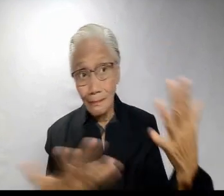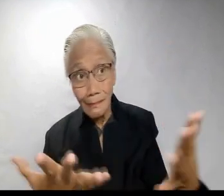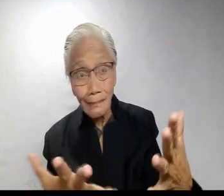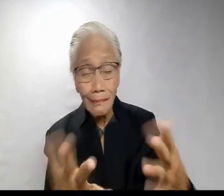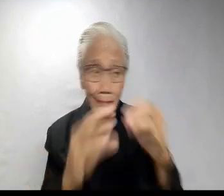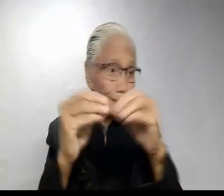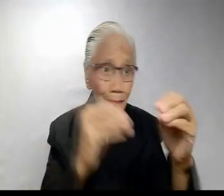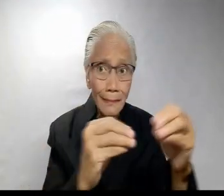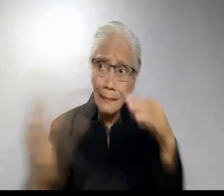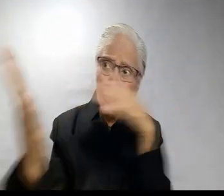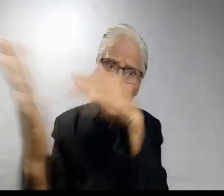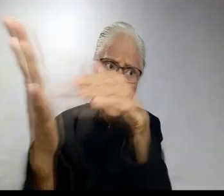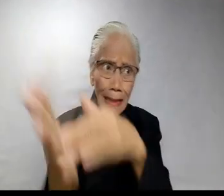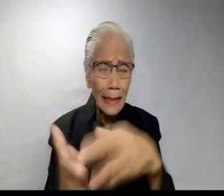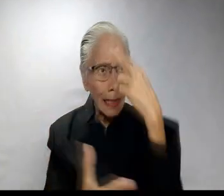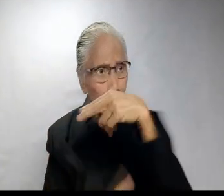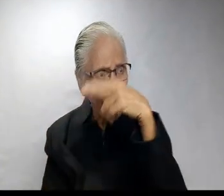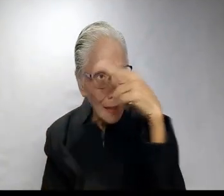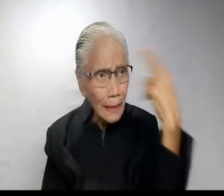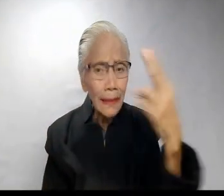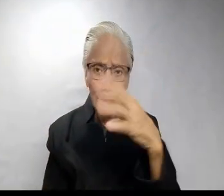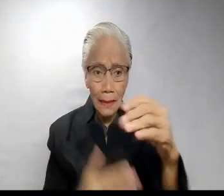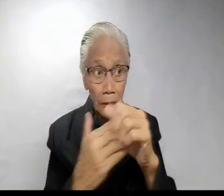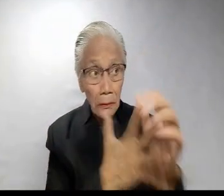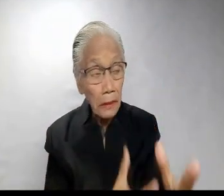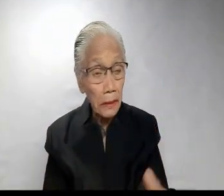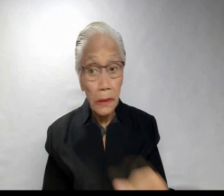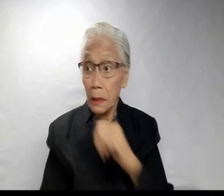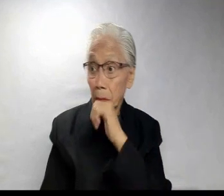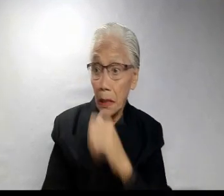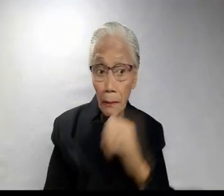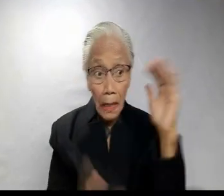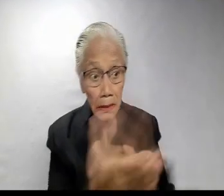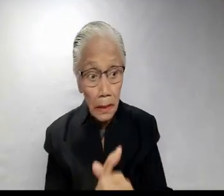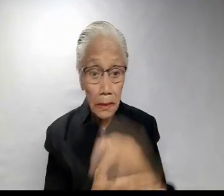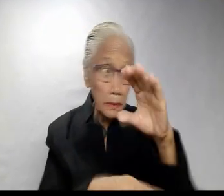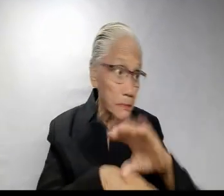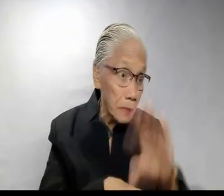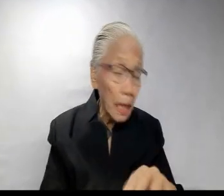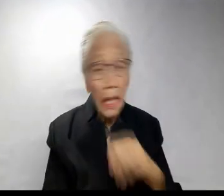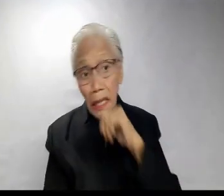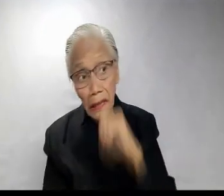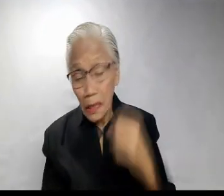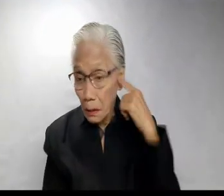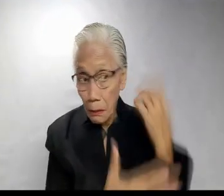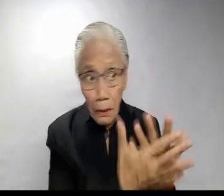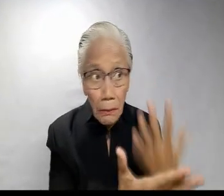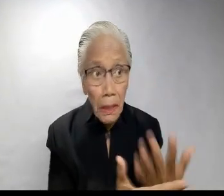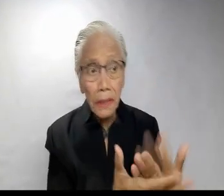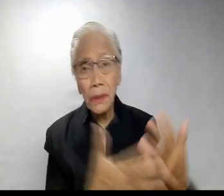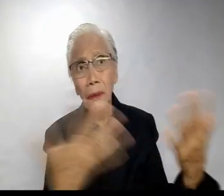positions aatakihin ang Church and its leaders. Hindi naman kasal sa simbahan, hindi naman